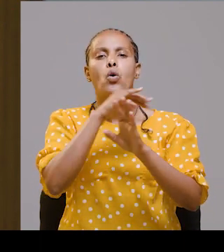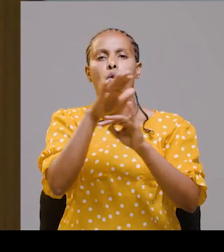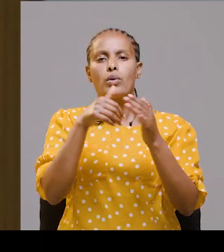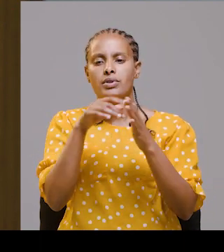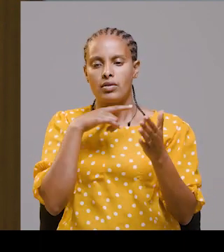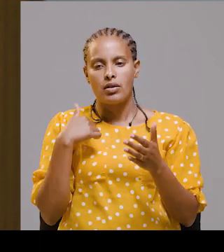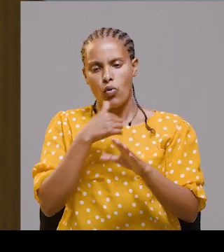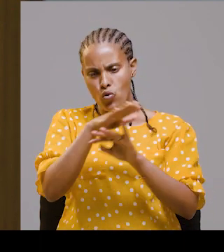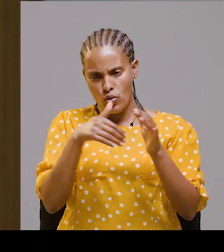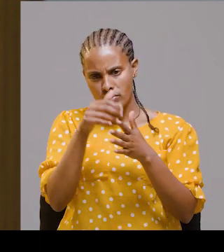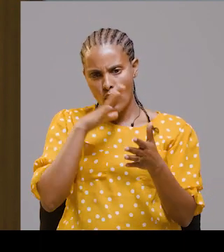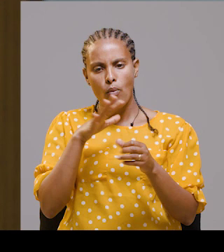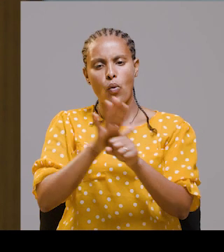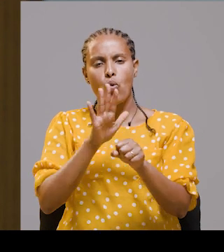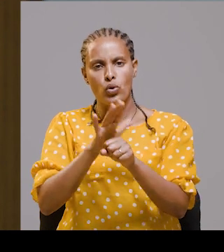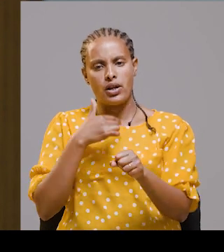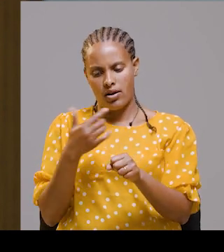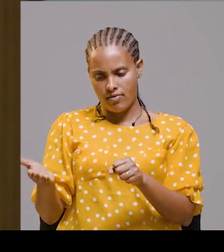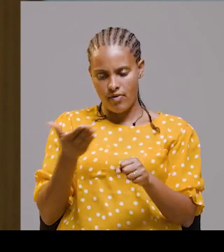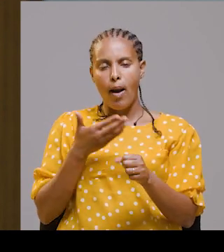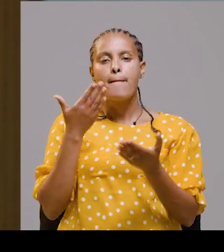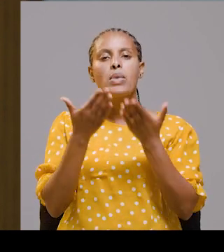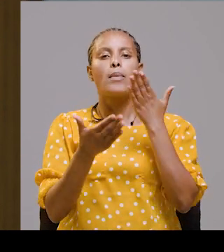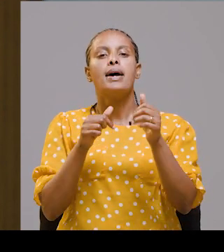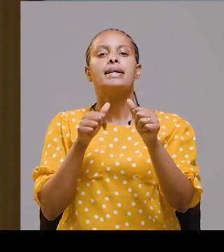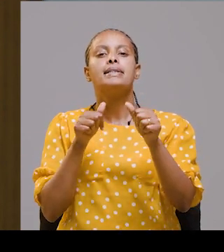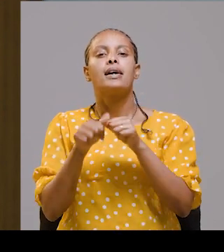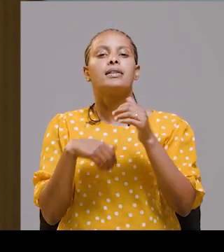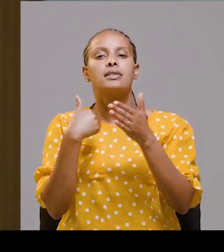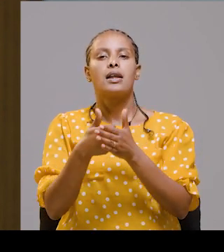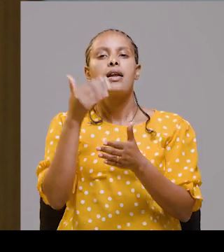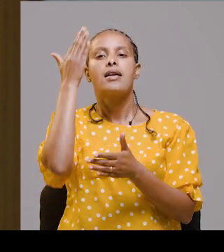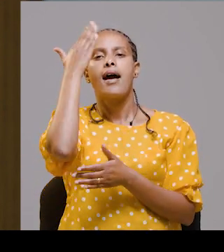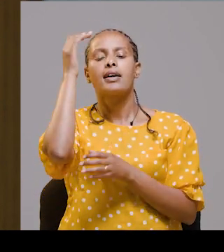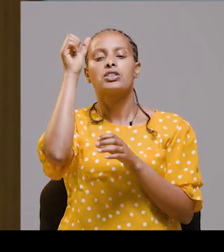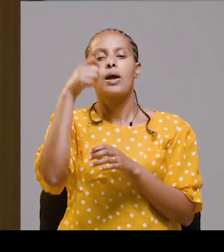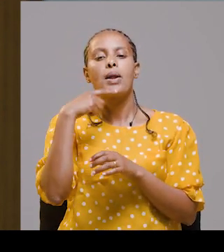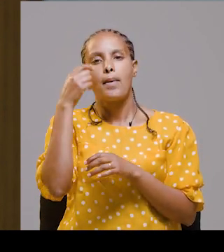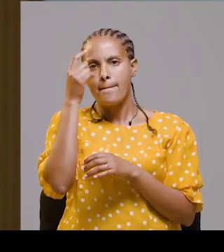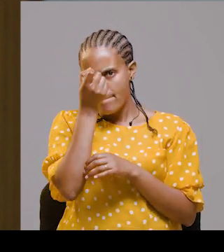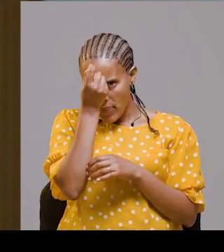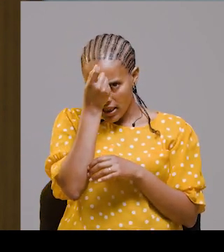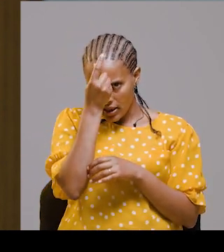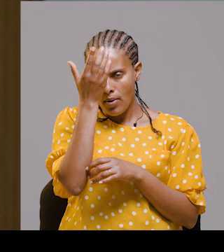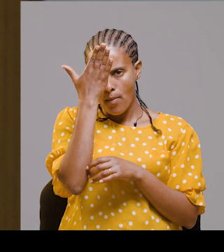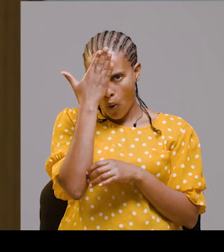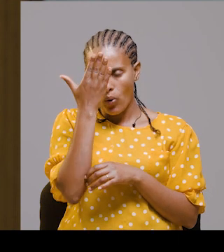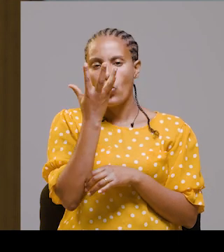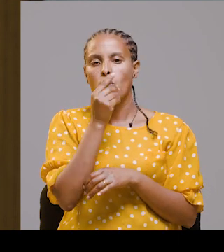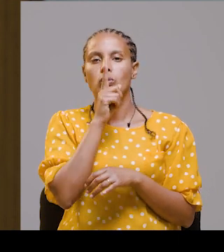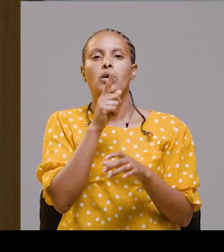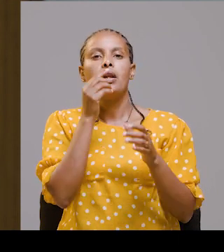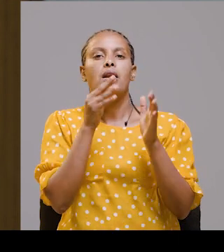ሰው ኔጋ የሚመጣው ሰው በሙሉ ማለት ነው ምናልባት ጥቃት ደርሶበት ሊያቅ ይችላል ብለን ማሰብ ያስፈልገናል በተለይ